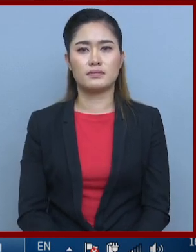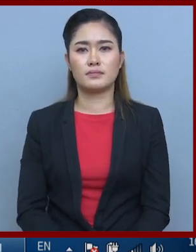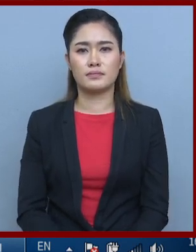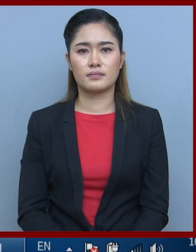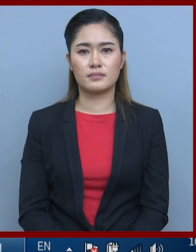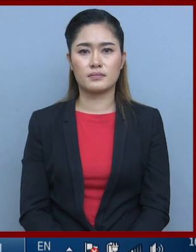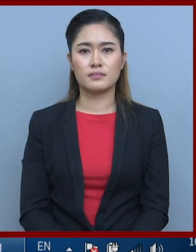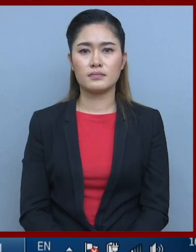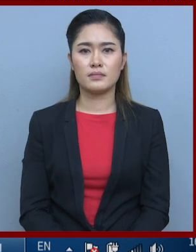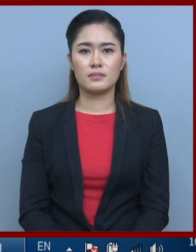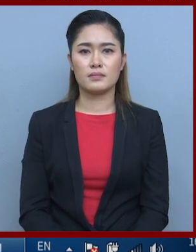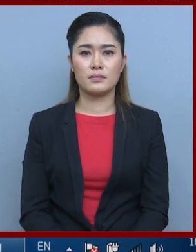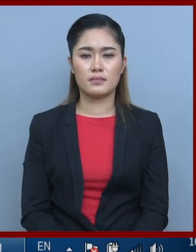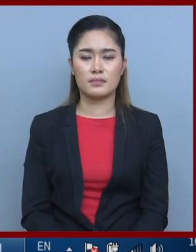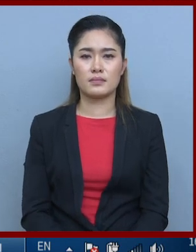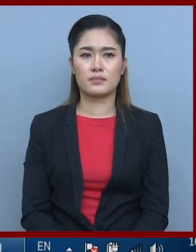w 1